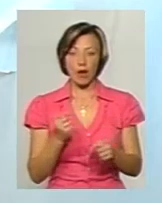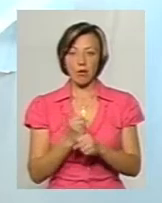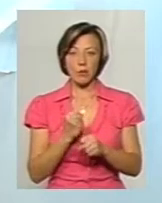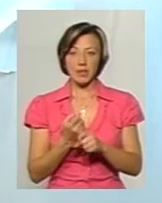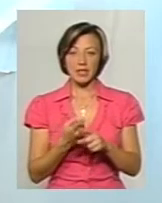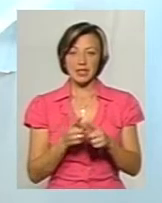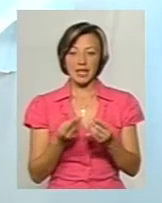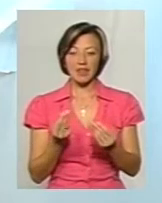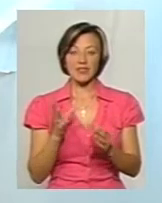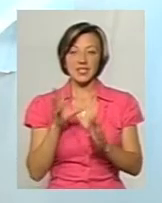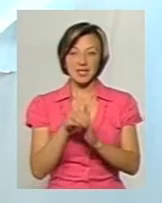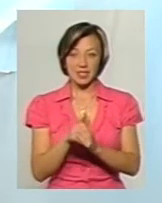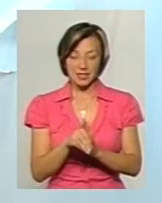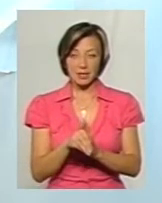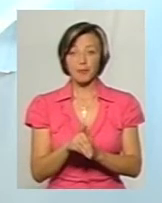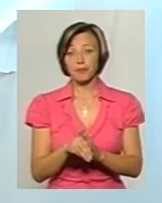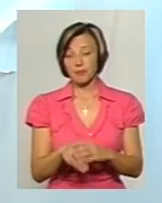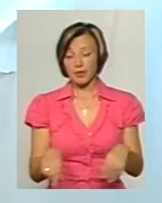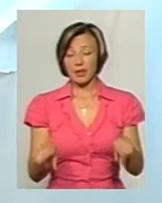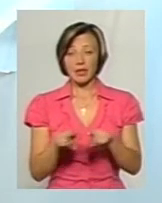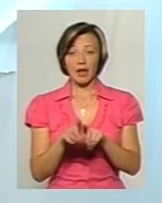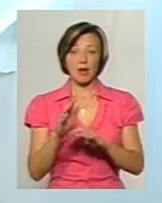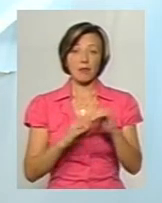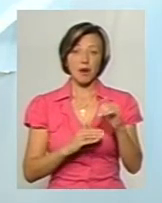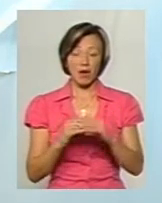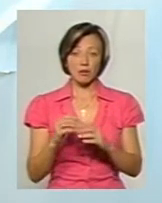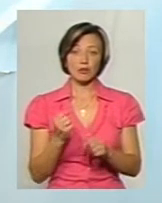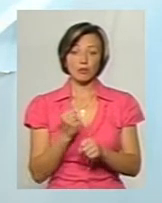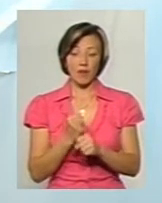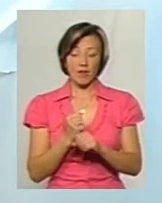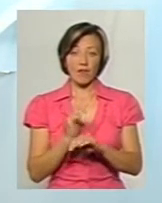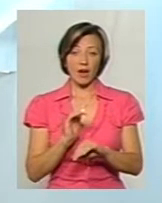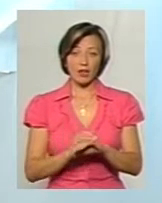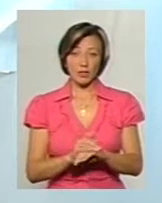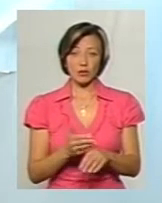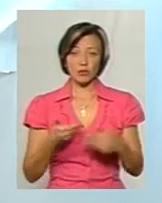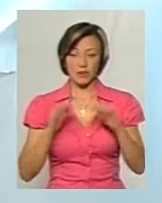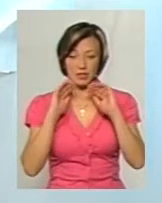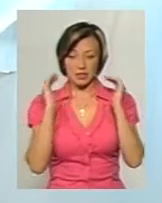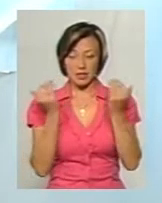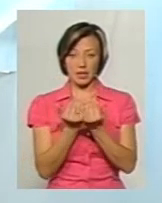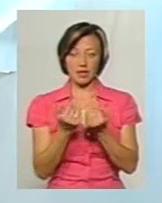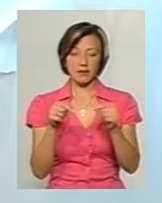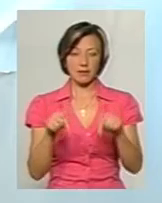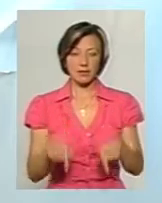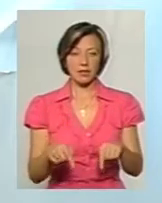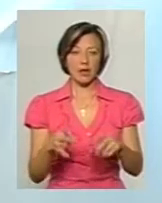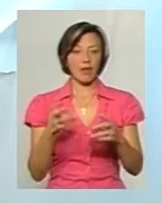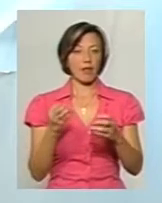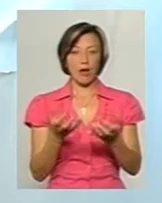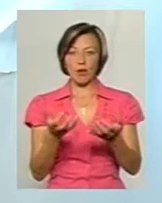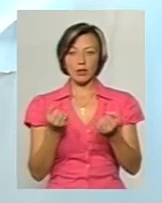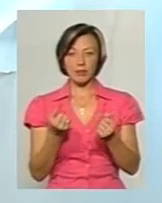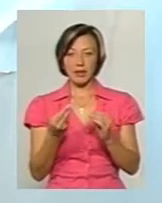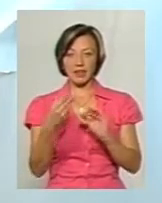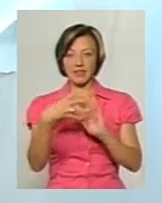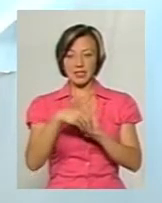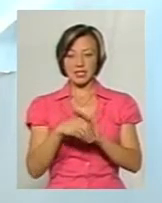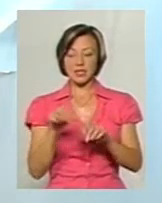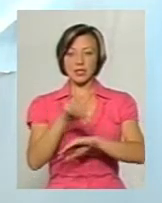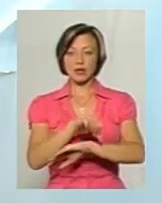ці інвестиції. І це така практика, яка зводить до того, що ми фактично повинні бути закриті всередині, не отримуючи інвестиції